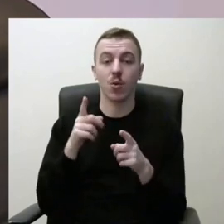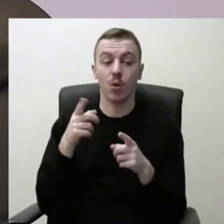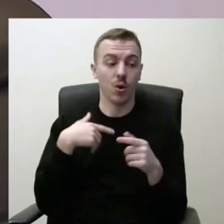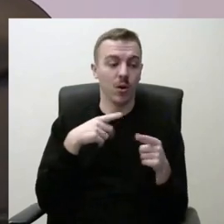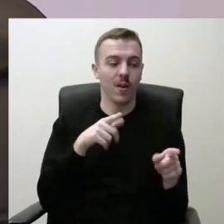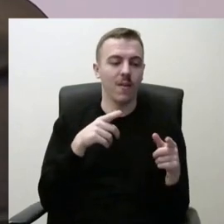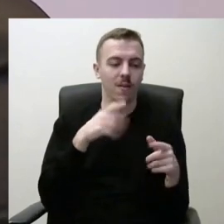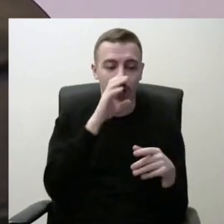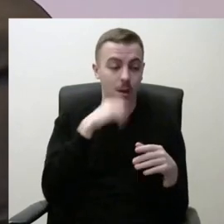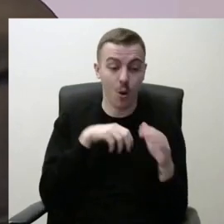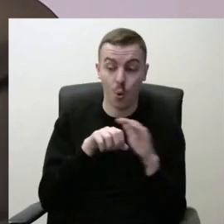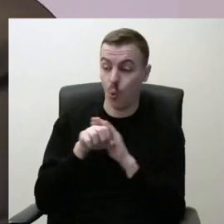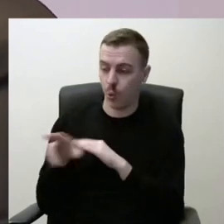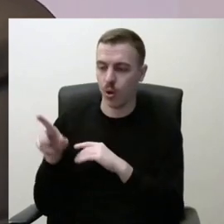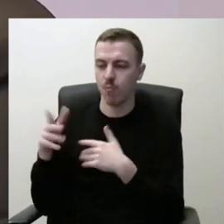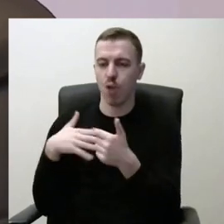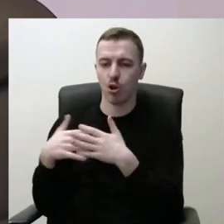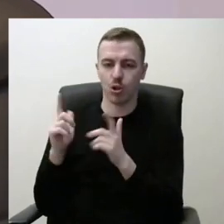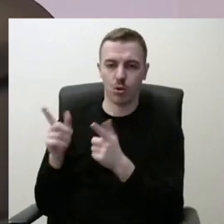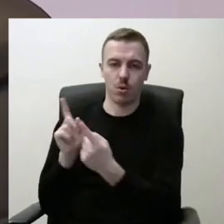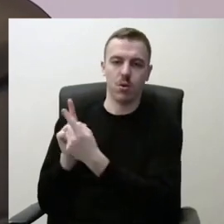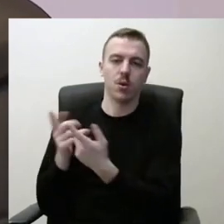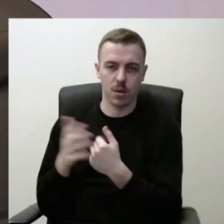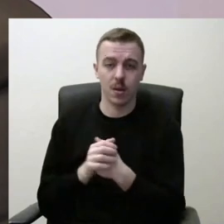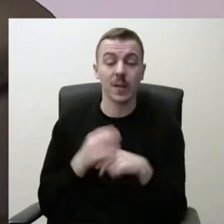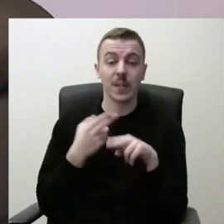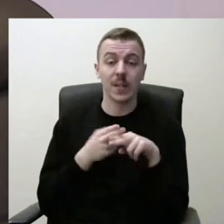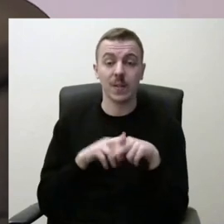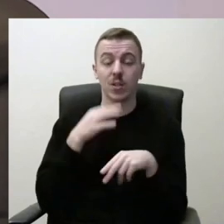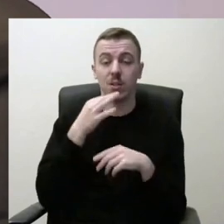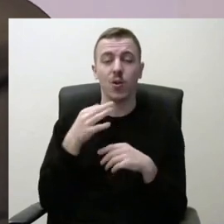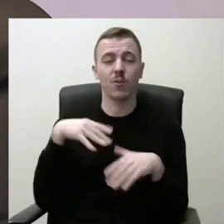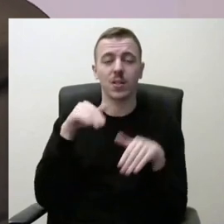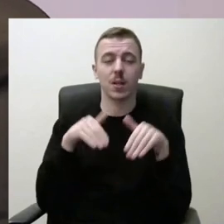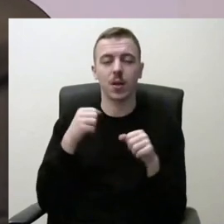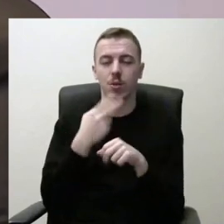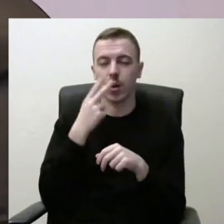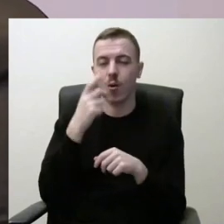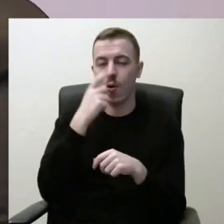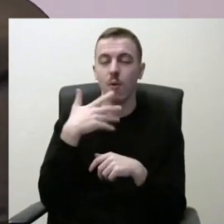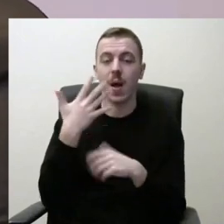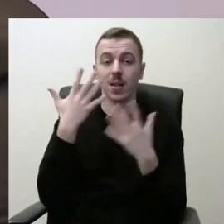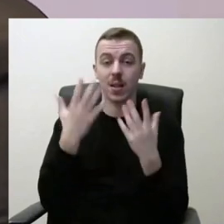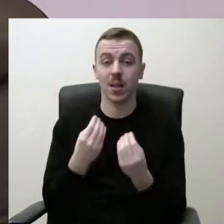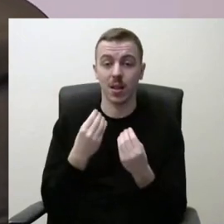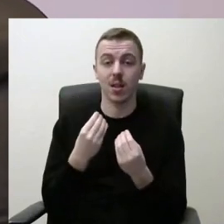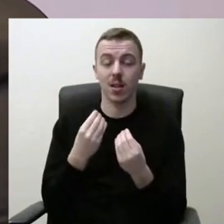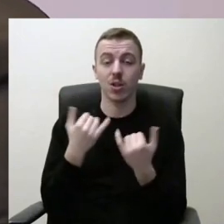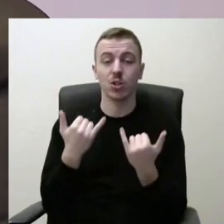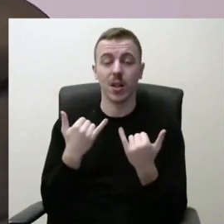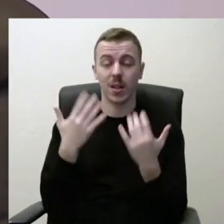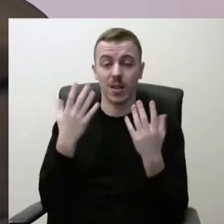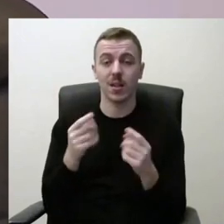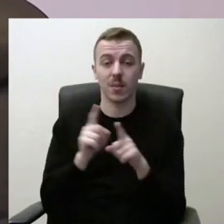už meskos. Tai prasme, tai į šitą dėmesį norėčiau atkreipti visų rinkėjų kovo 5 dieną. Ne? Ir aišku, šiandieną viena, kad